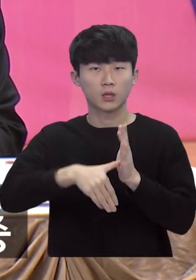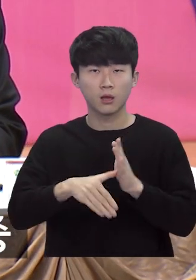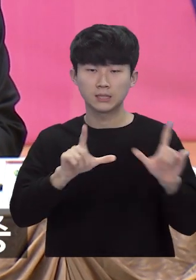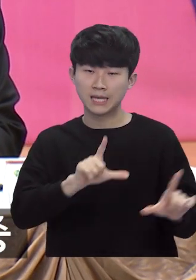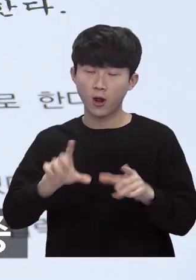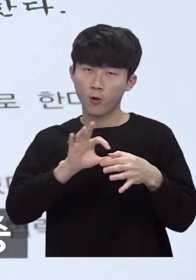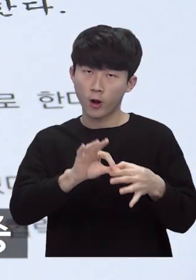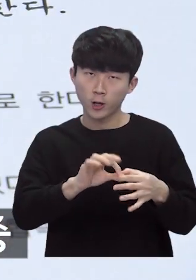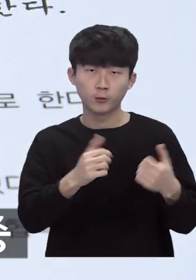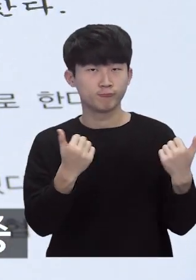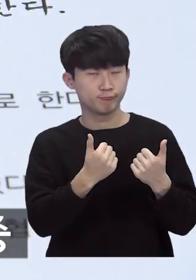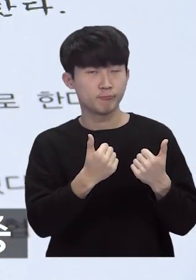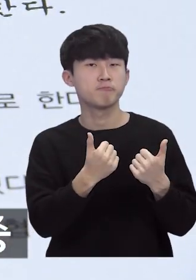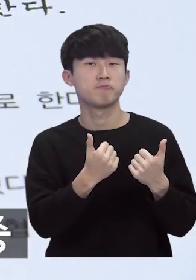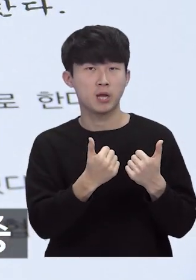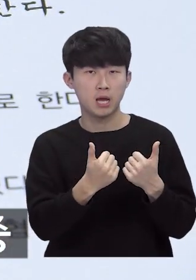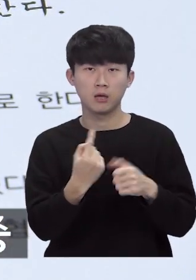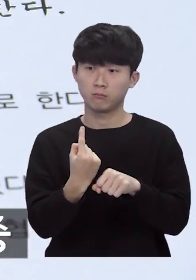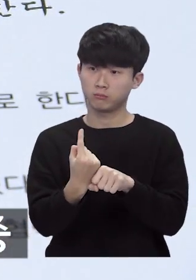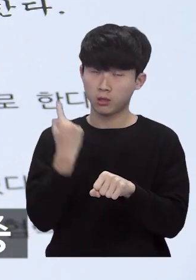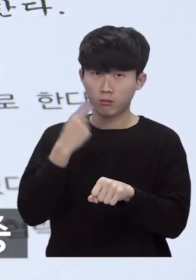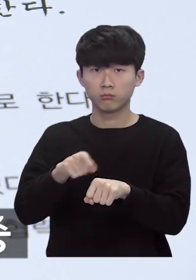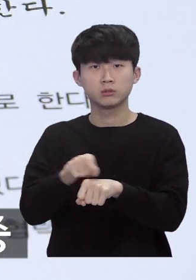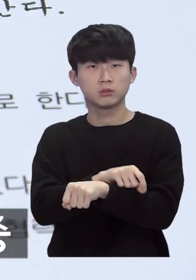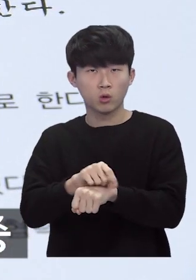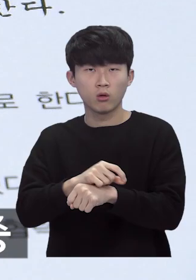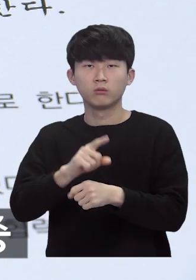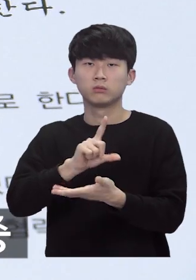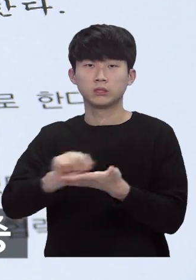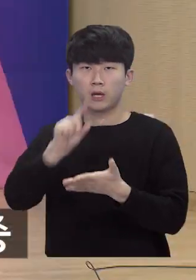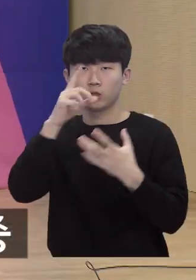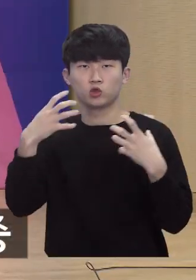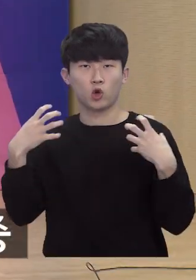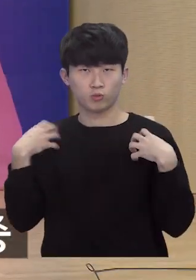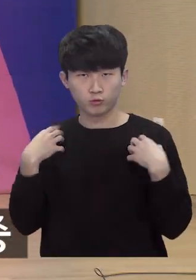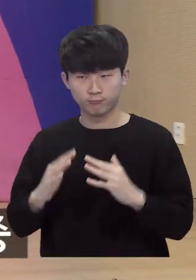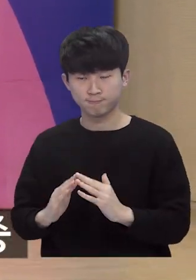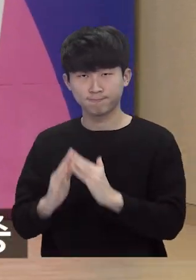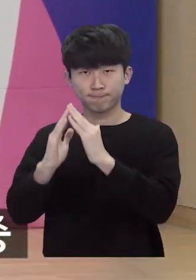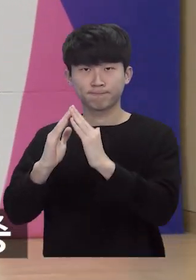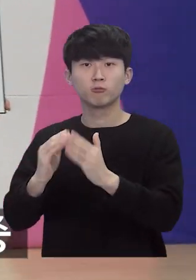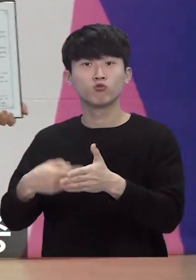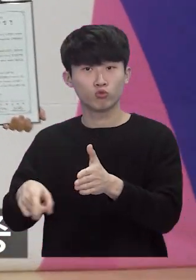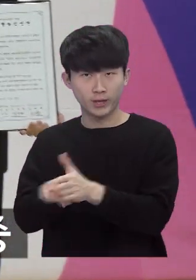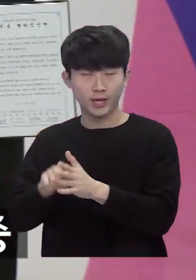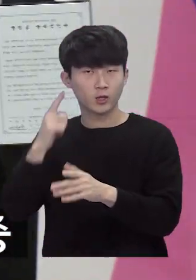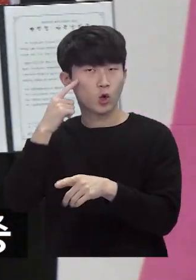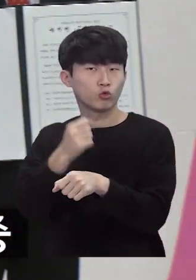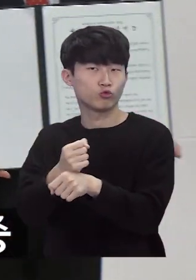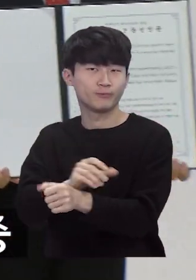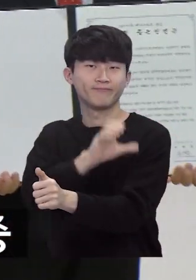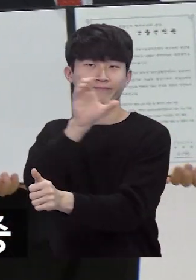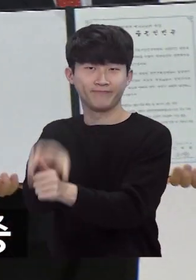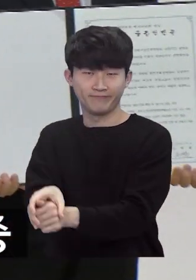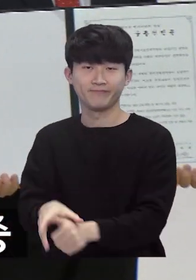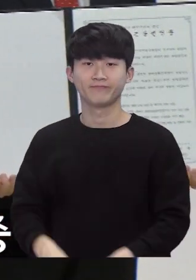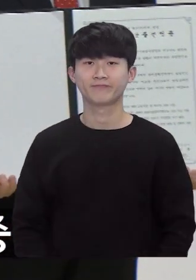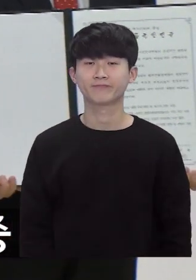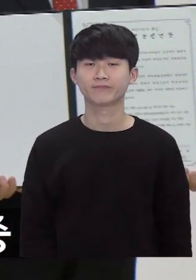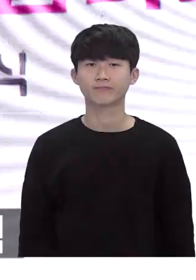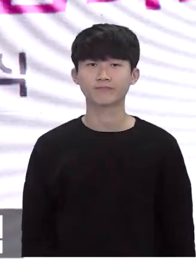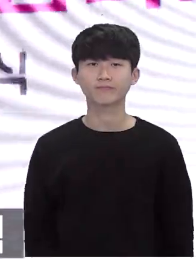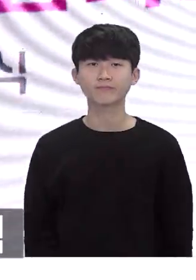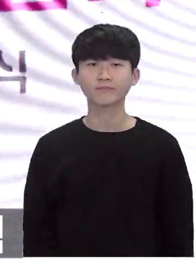2020년 충청권 광역생활경제권 형성 논의를 거쳐 지난해 충청권 특별지방정부 설립을 위한 연구 용역을